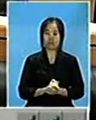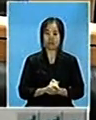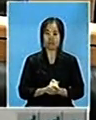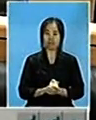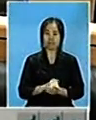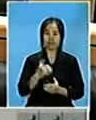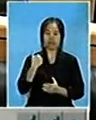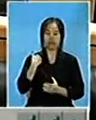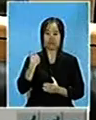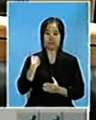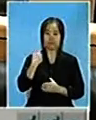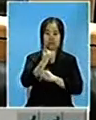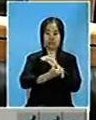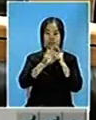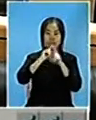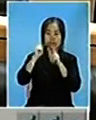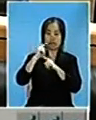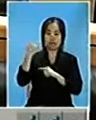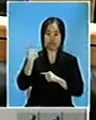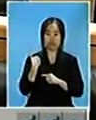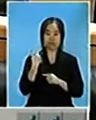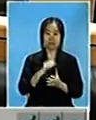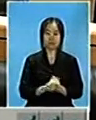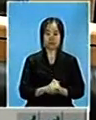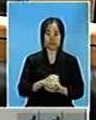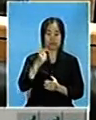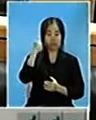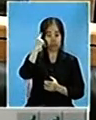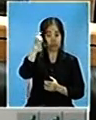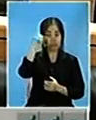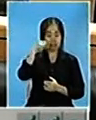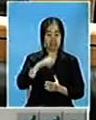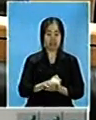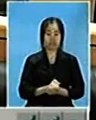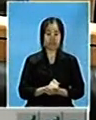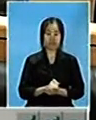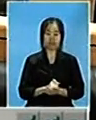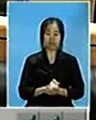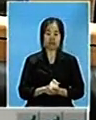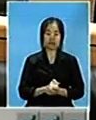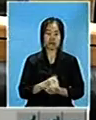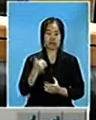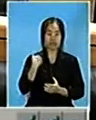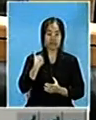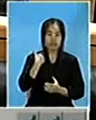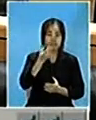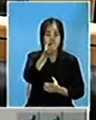างรัฐเนี่ยครับบางประเทศเนี่ยท่านประธานคงได้ยินนะครับผมก็ไปครูพักรักจำก็มา